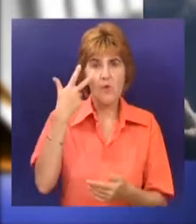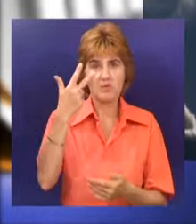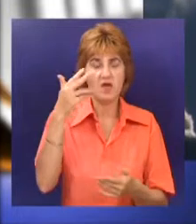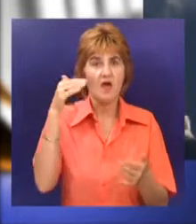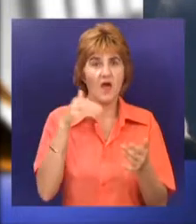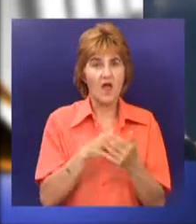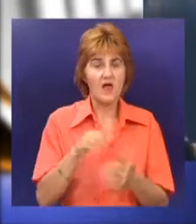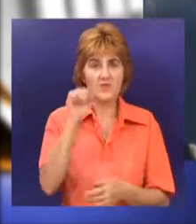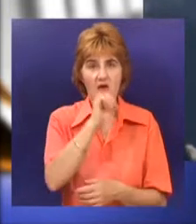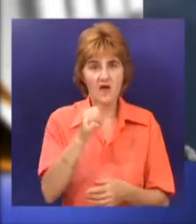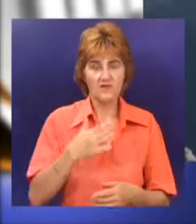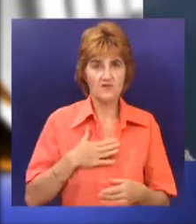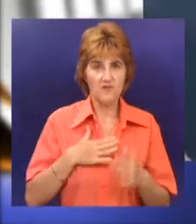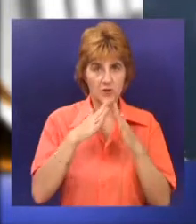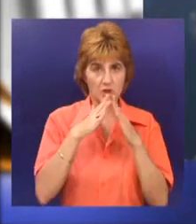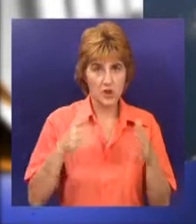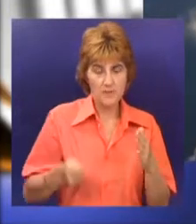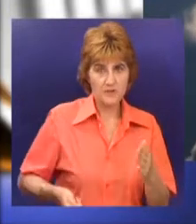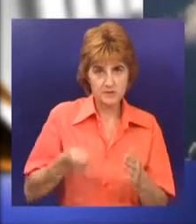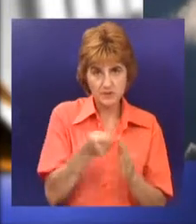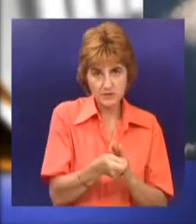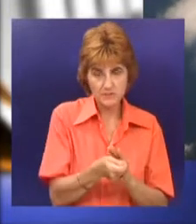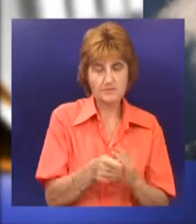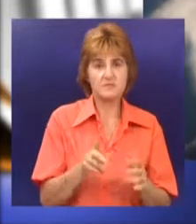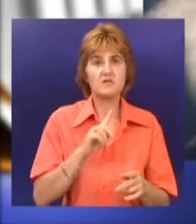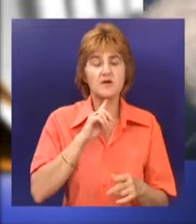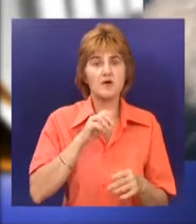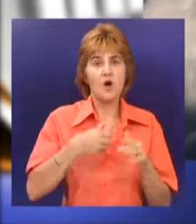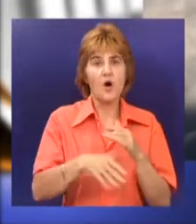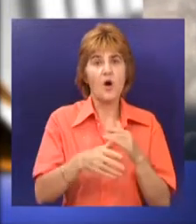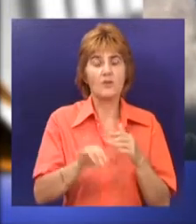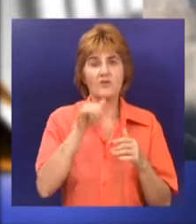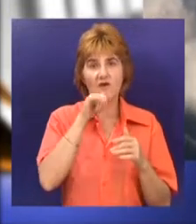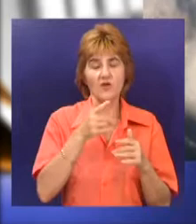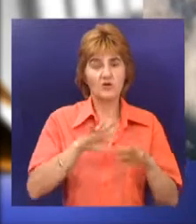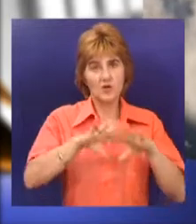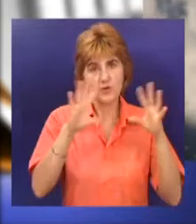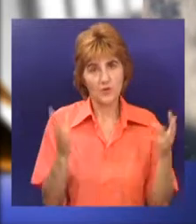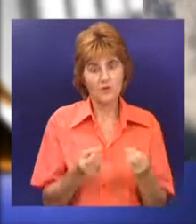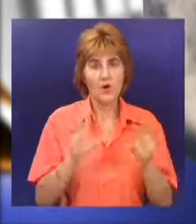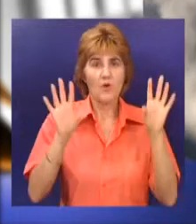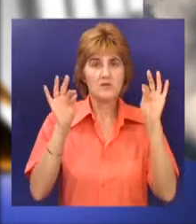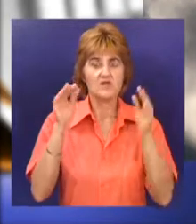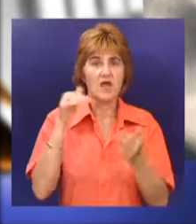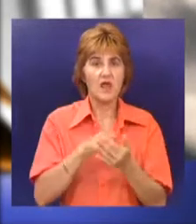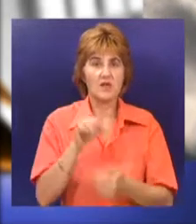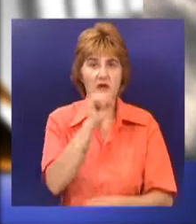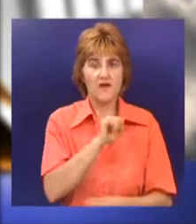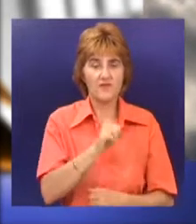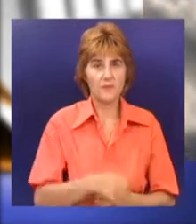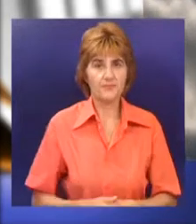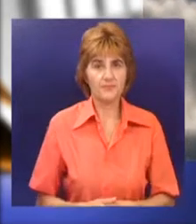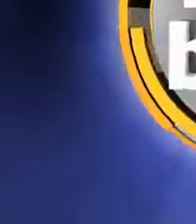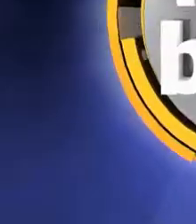uložiti oko 3000 evra, dok za korišćenje otpadne vode za proizvodnju struje treba izdvojiti oko 10.000 evra.